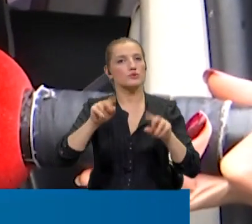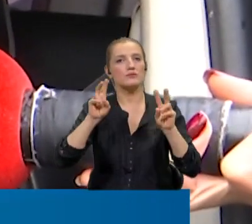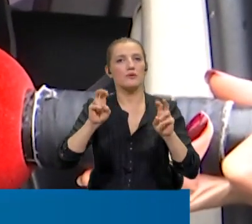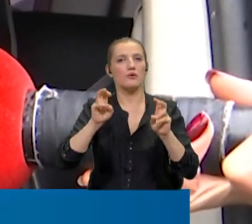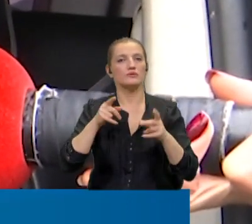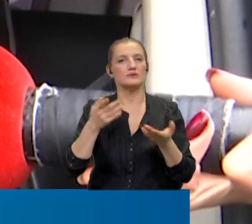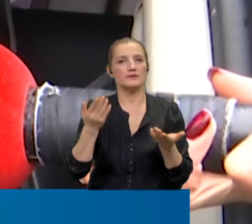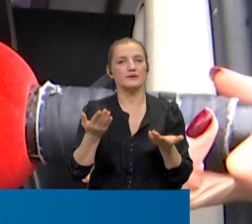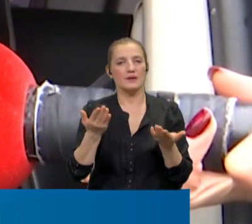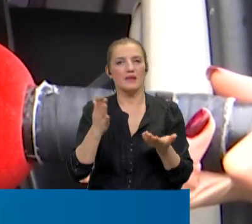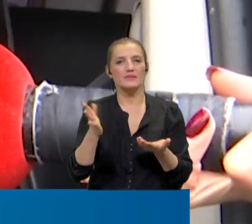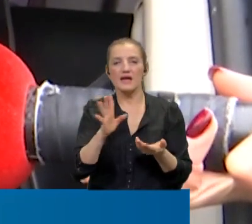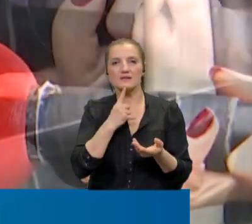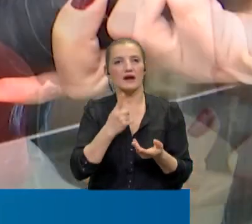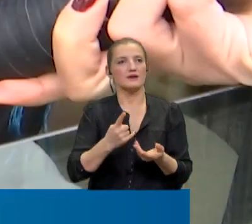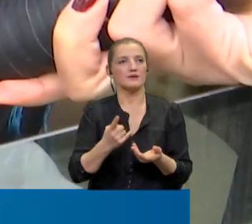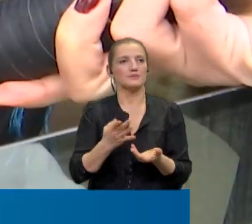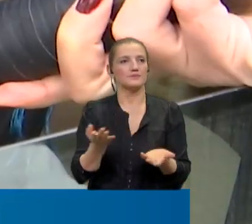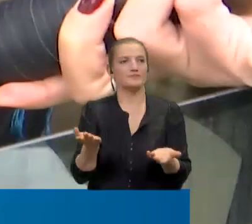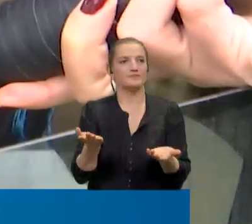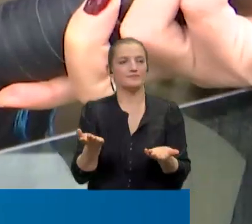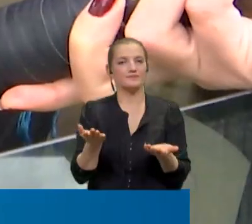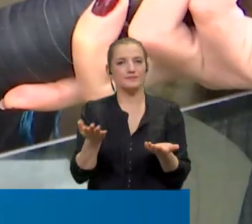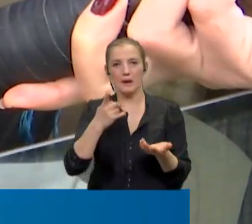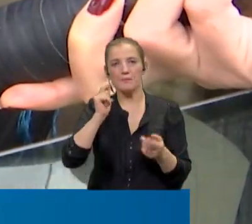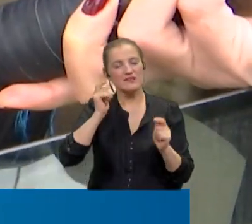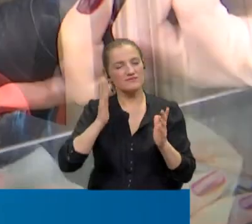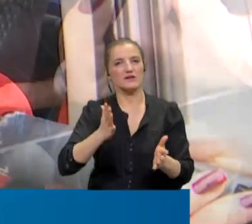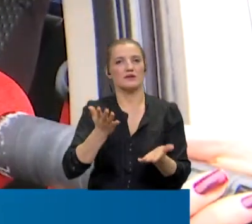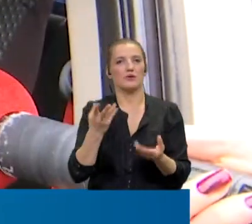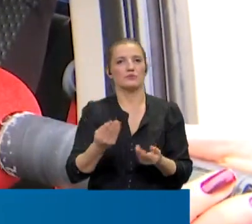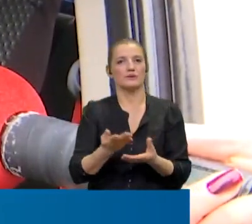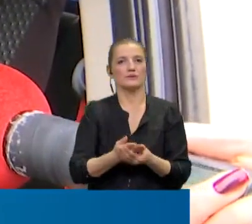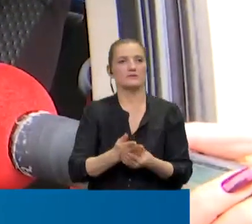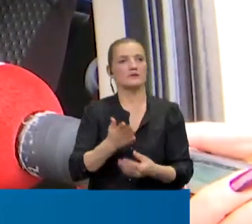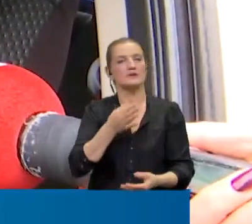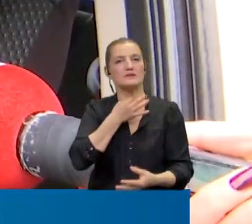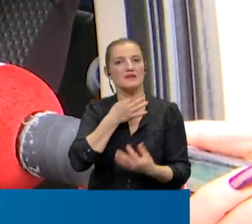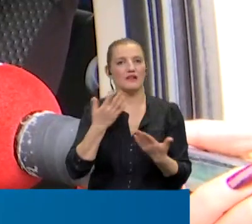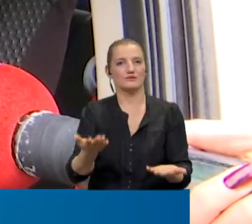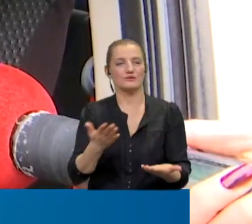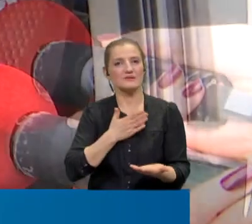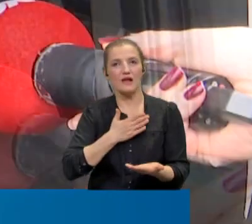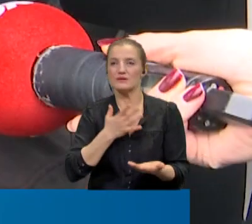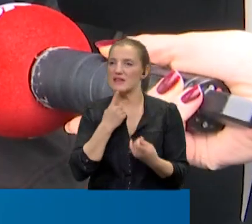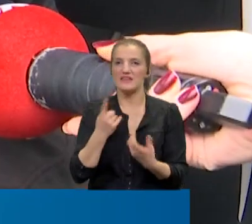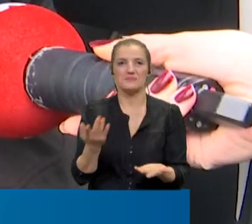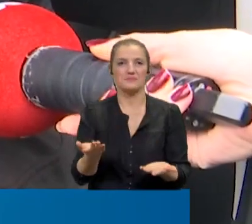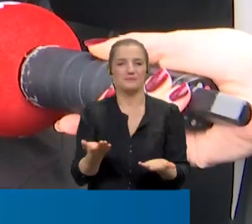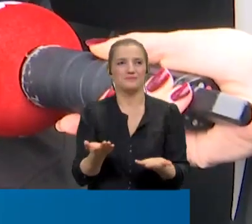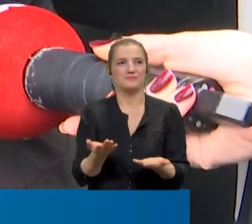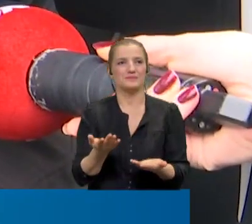konuda ne derler Yani biraz fazla oldu sanki sağ olsun ne diyeyim